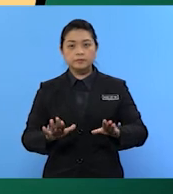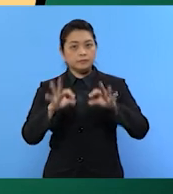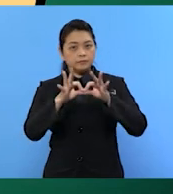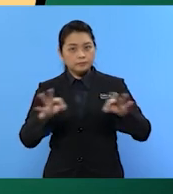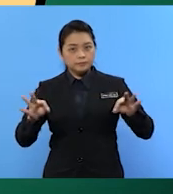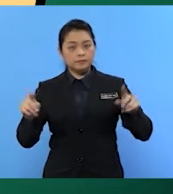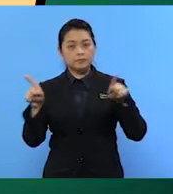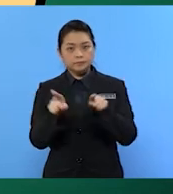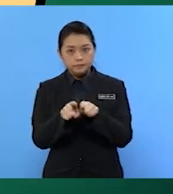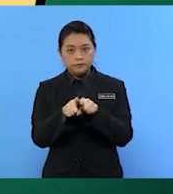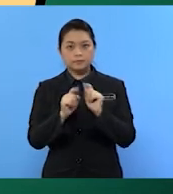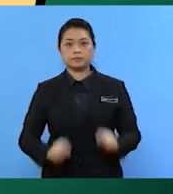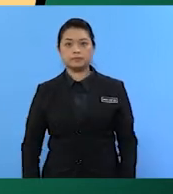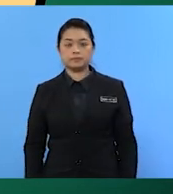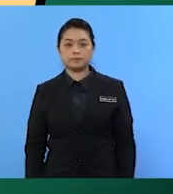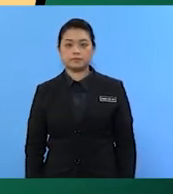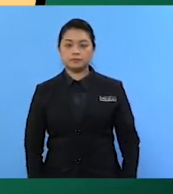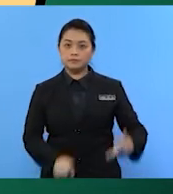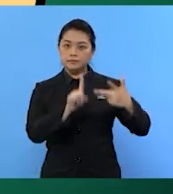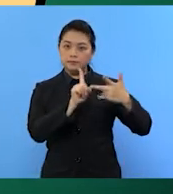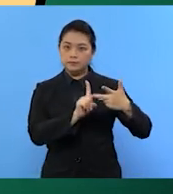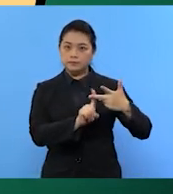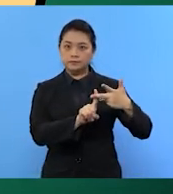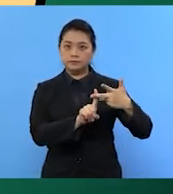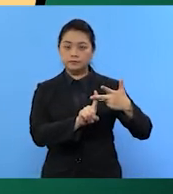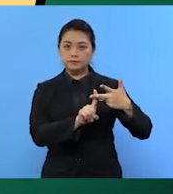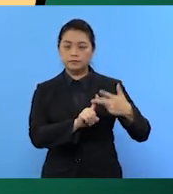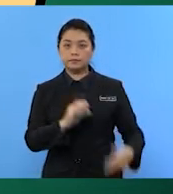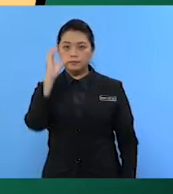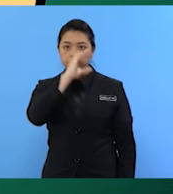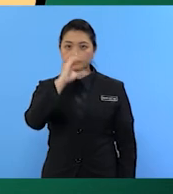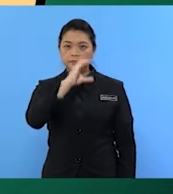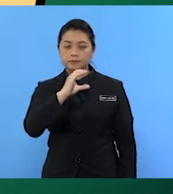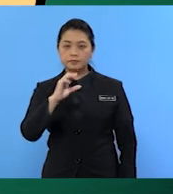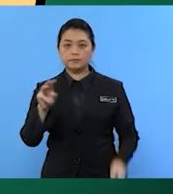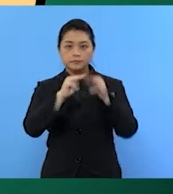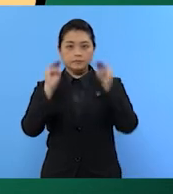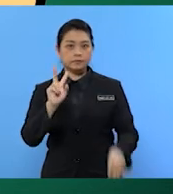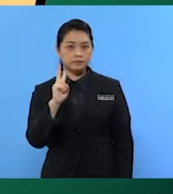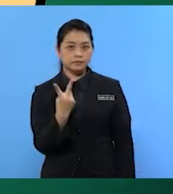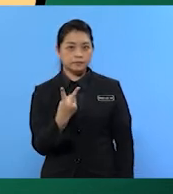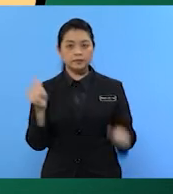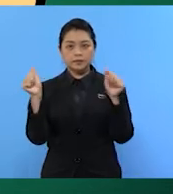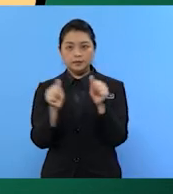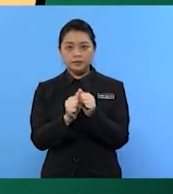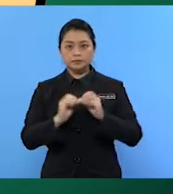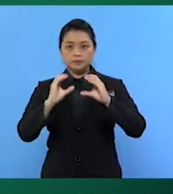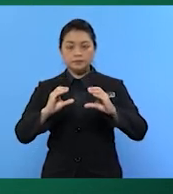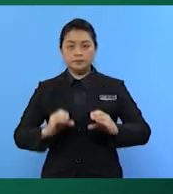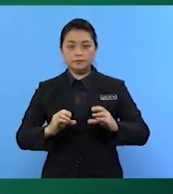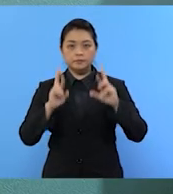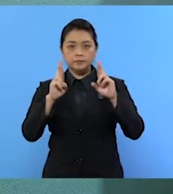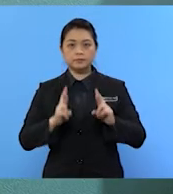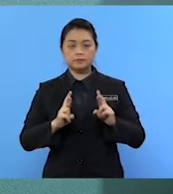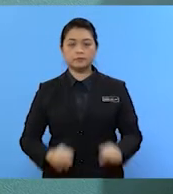persamaan serentak. Dan ketiga, mencari matriks songsang dengan kaedah